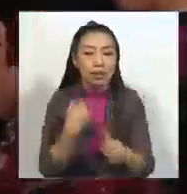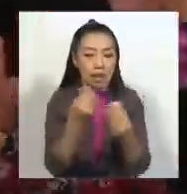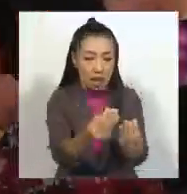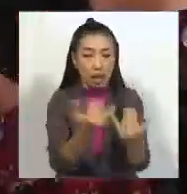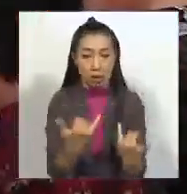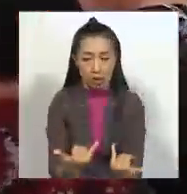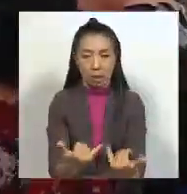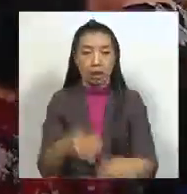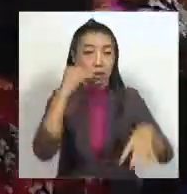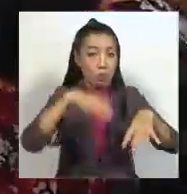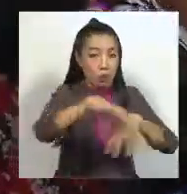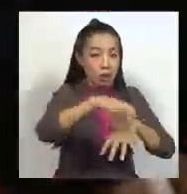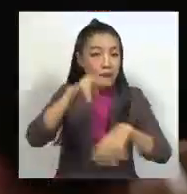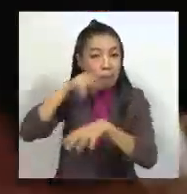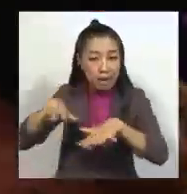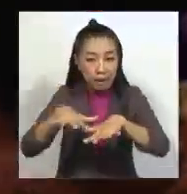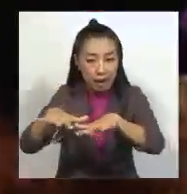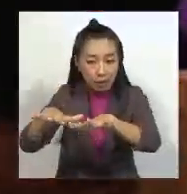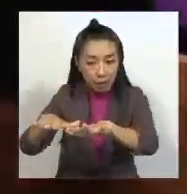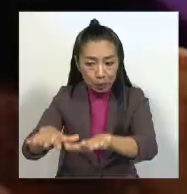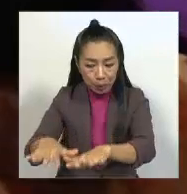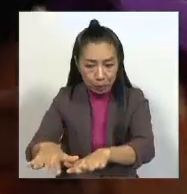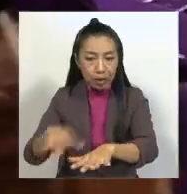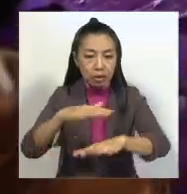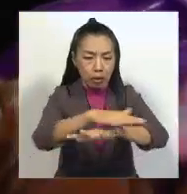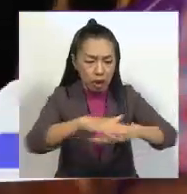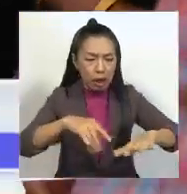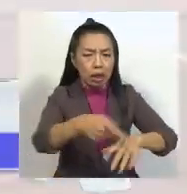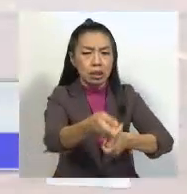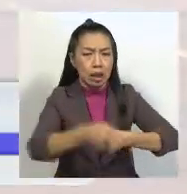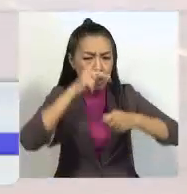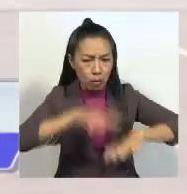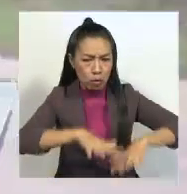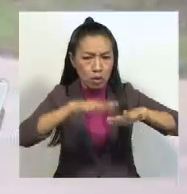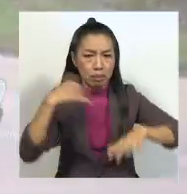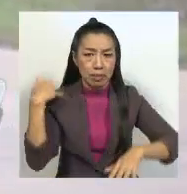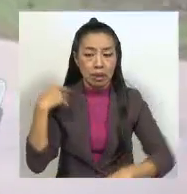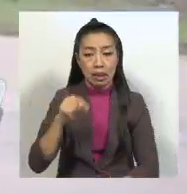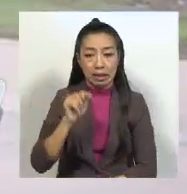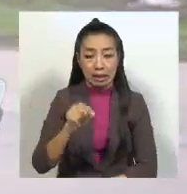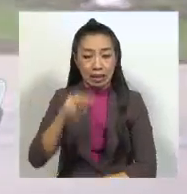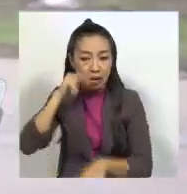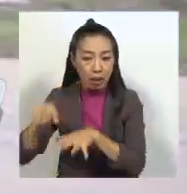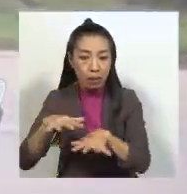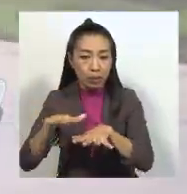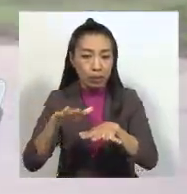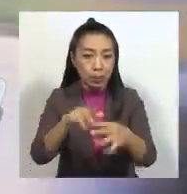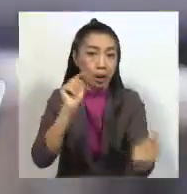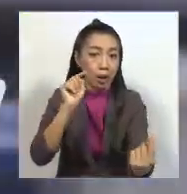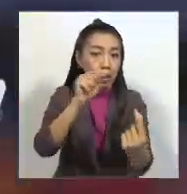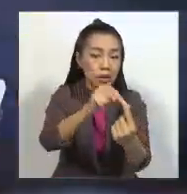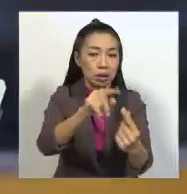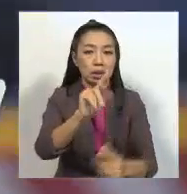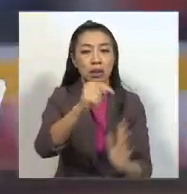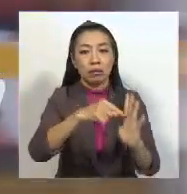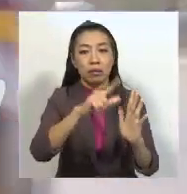ว่าแม้ว่าจะลดลงแล้วนะครับแต่ว่ายังมีน้ำค้างทุ่งอยู่ปริมาณน้ำที่นี่นะครับจะไหลไปลงที่ตาลสุมนะครับเพราะฉะนั้น